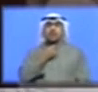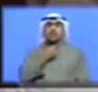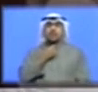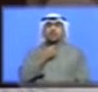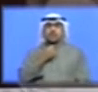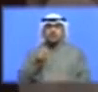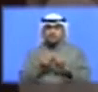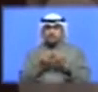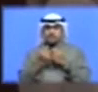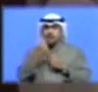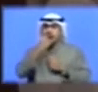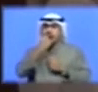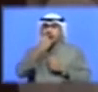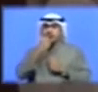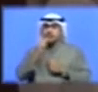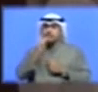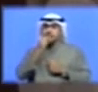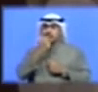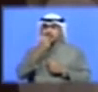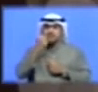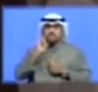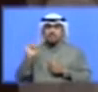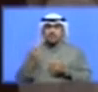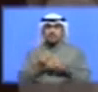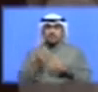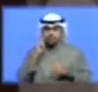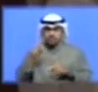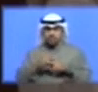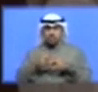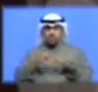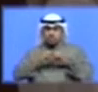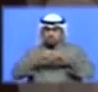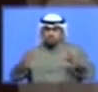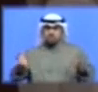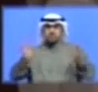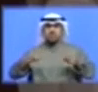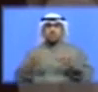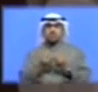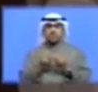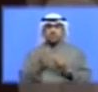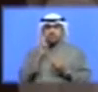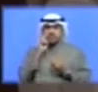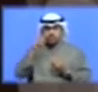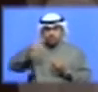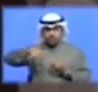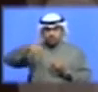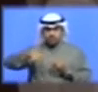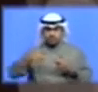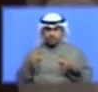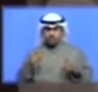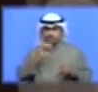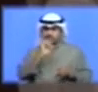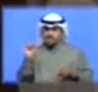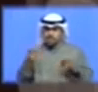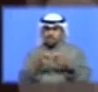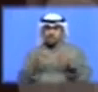والغدد اللعابية هي الأكثر شيوعا على مستوى دولة الكويت. هذا ما تم الإشارة إليه في هذا